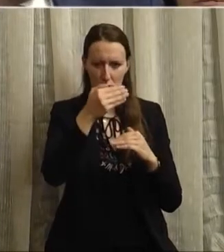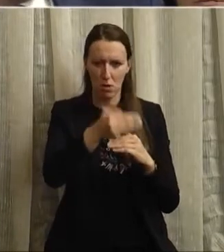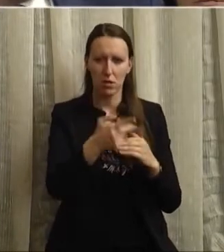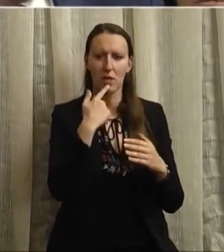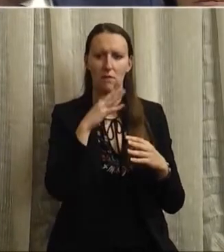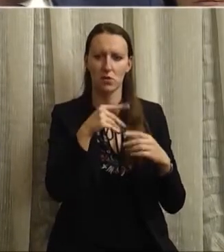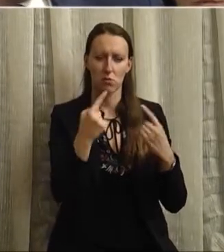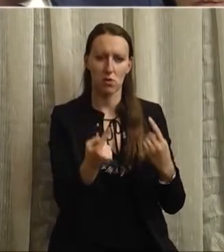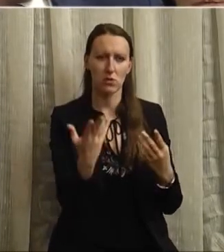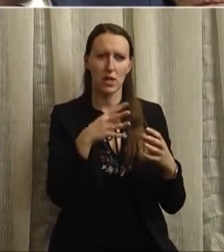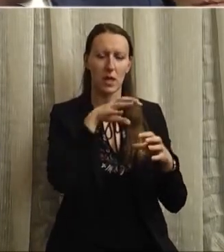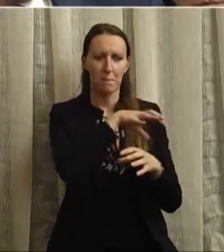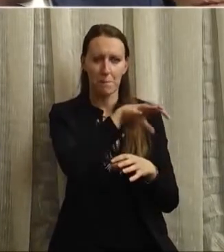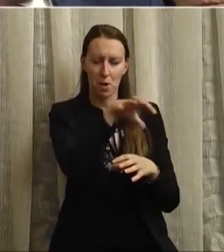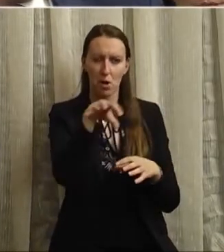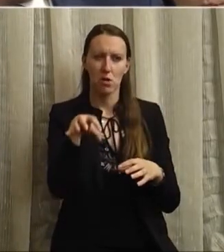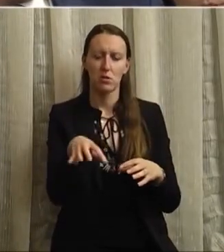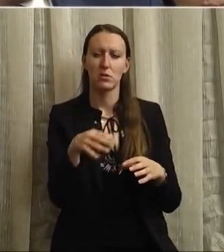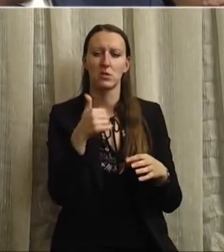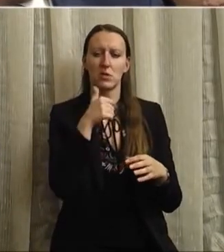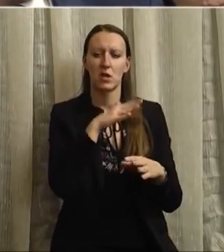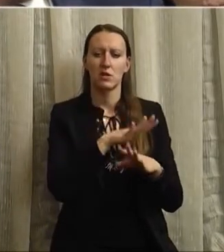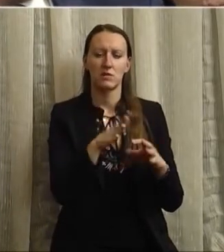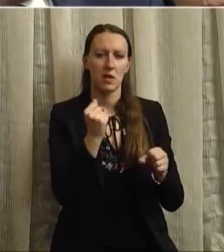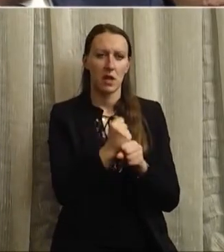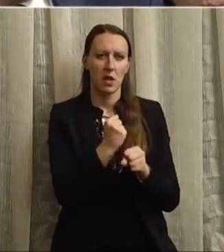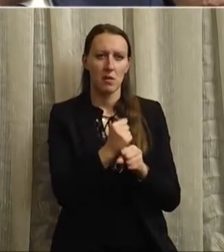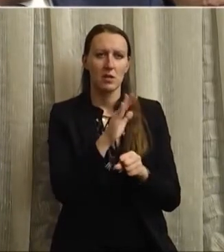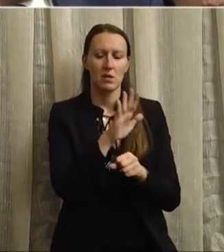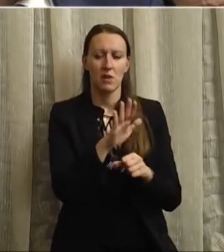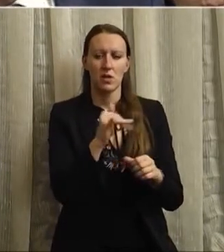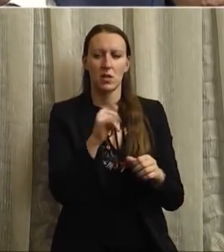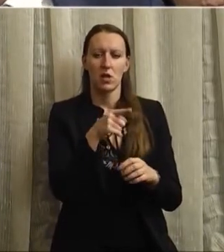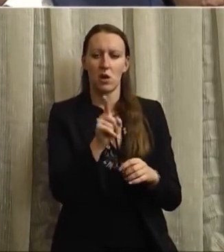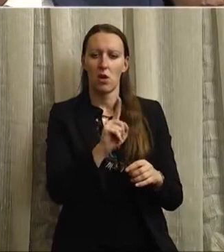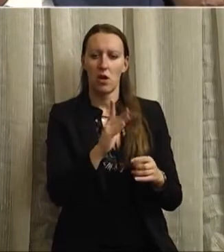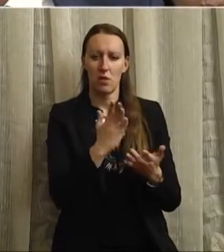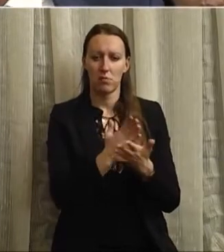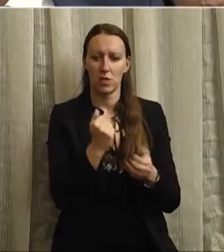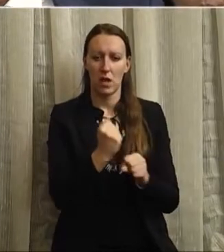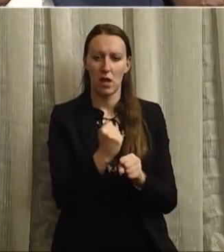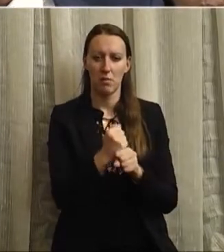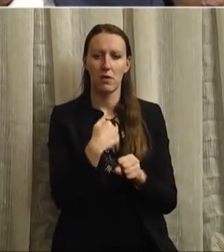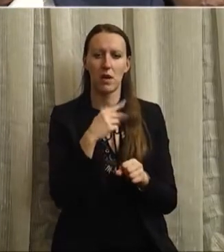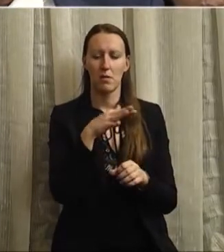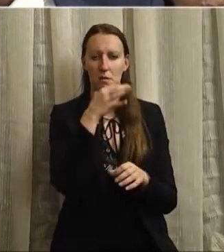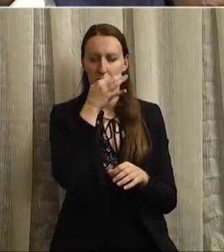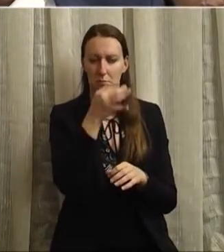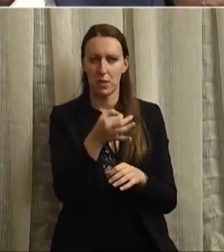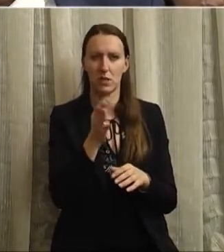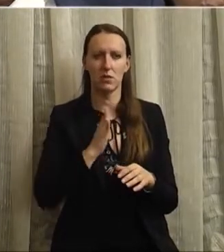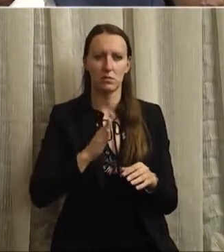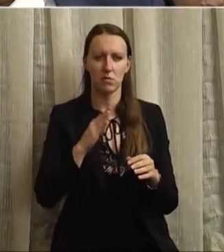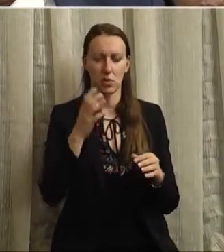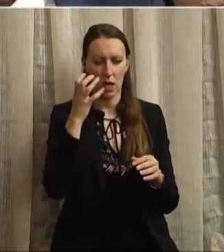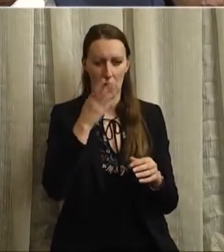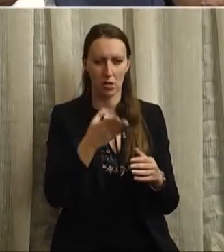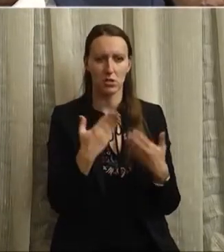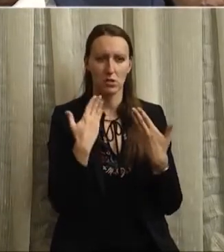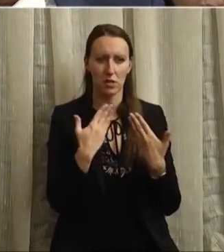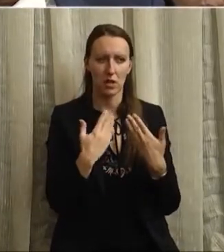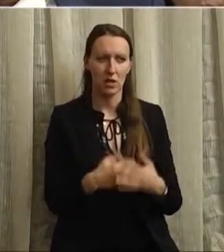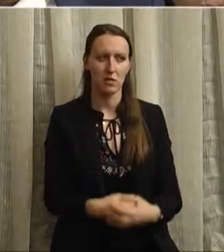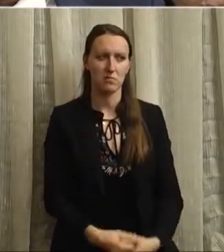već postoji neka postolja. Očito je sve učinjeno s vaše strane da se to ne realizira, pa evo ja postavljam to pitanje gospodinu gradonačelniku.